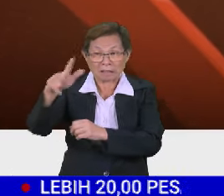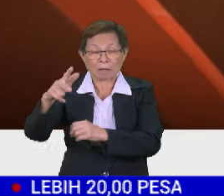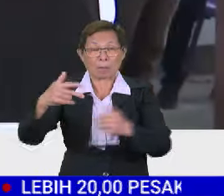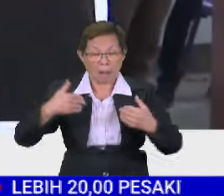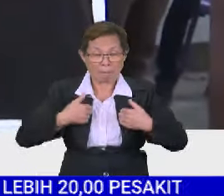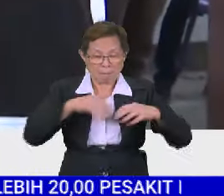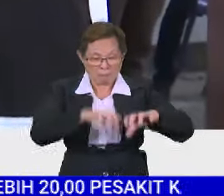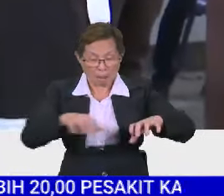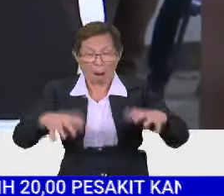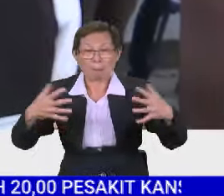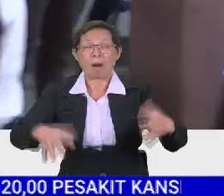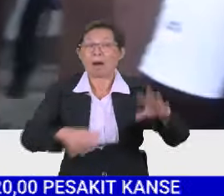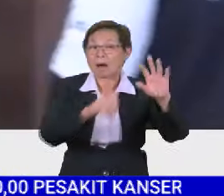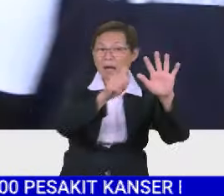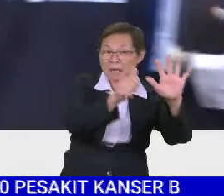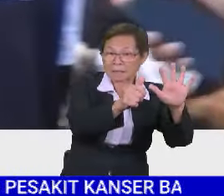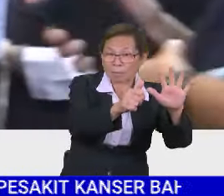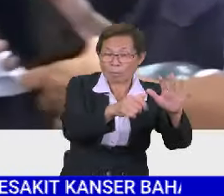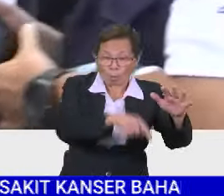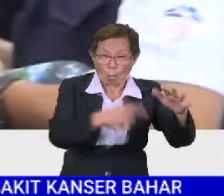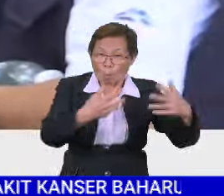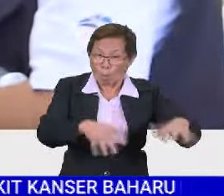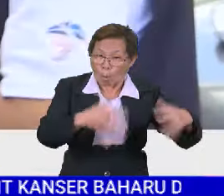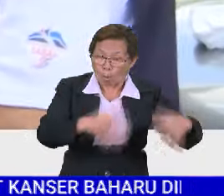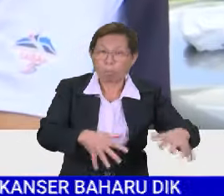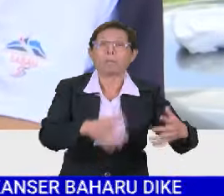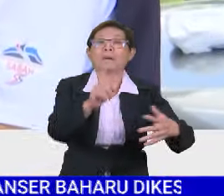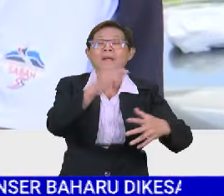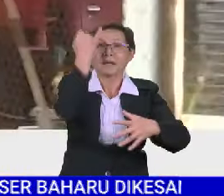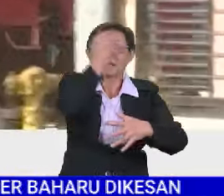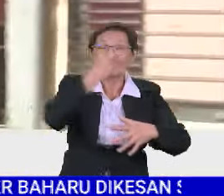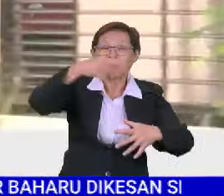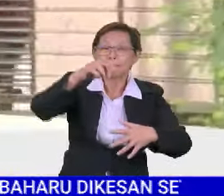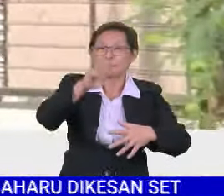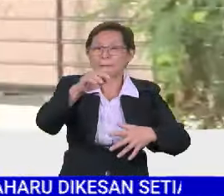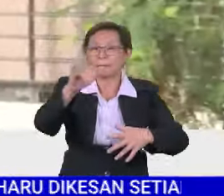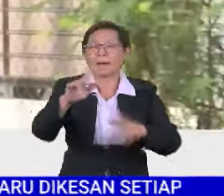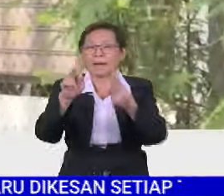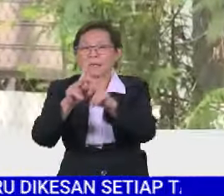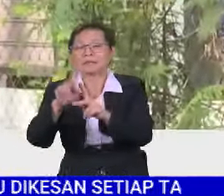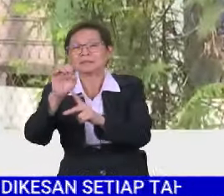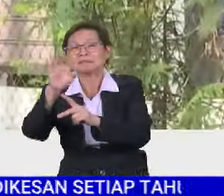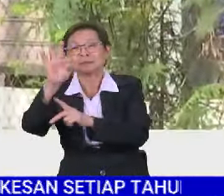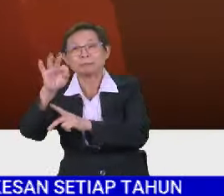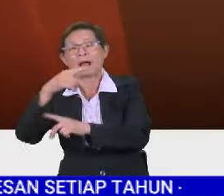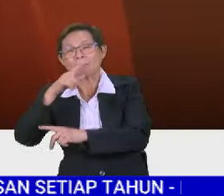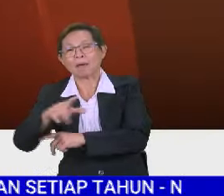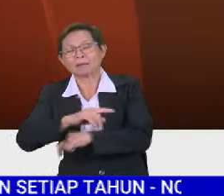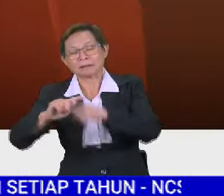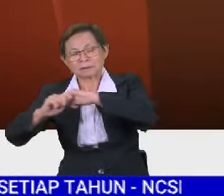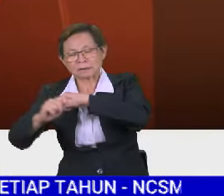termasuk 6 dikategorikan sebagai hotspot antaranya Indah Permai Kampung 9 lama dan taman